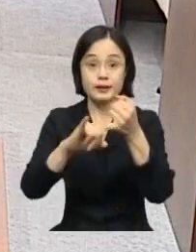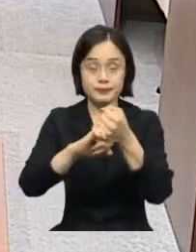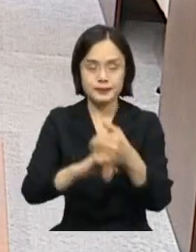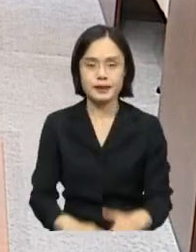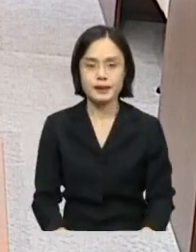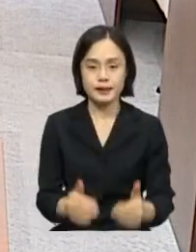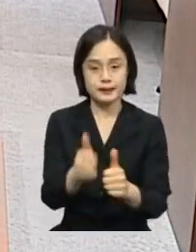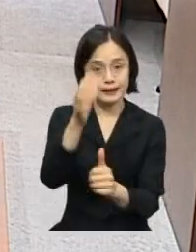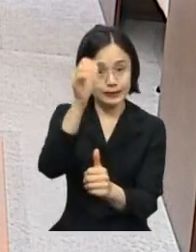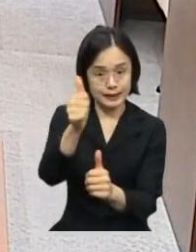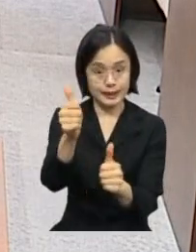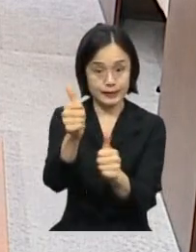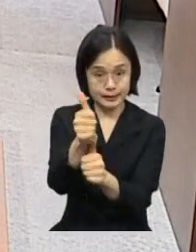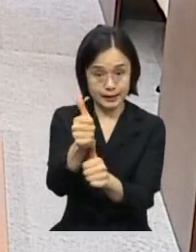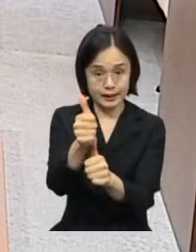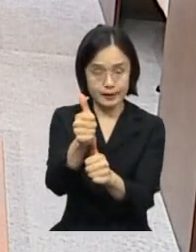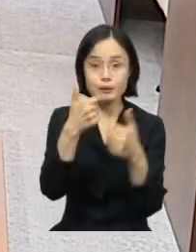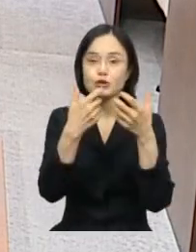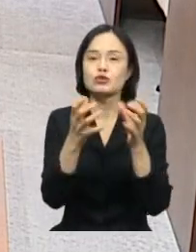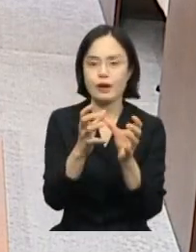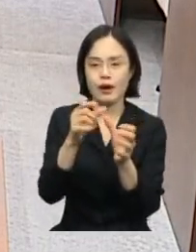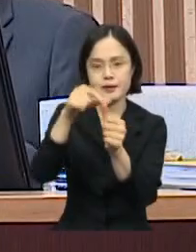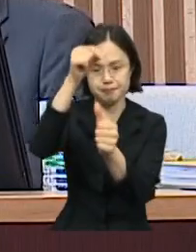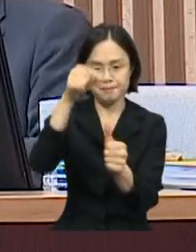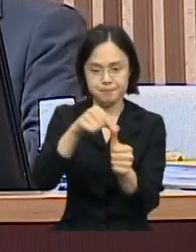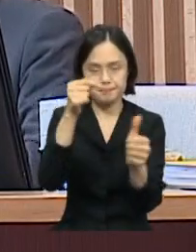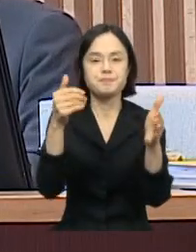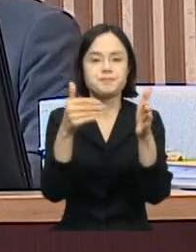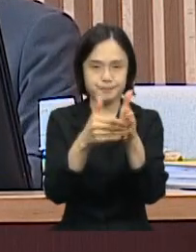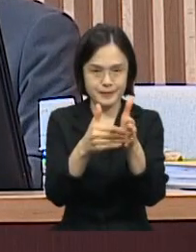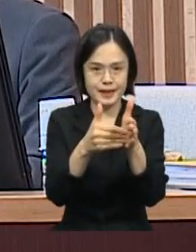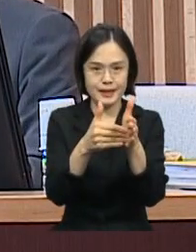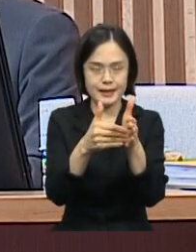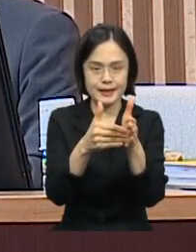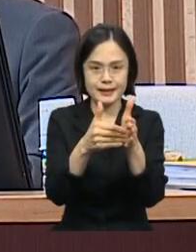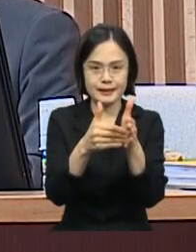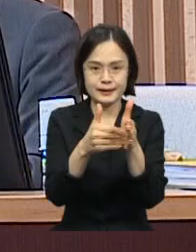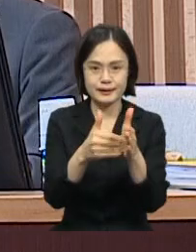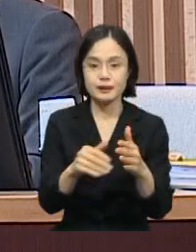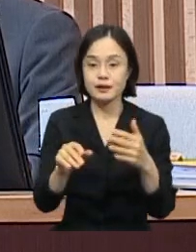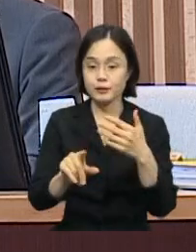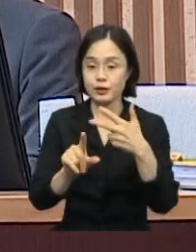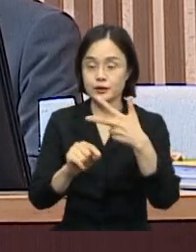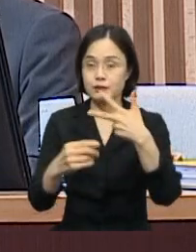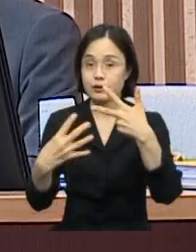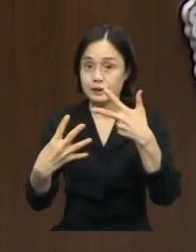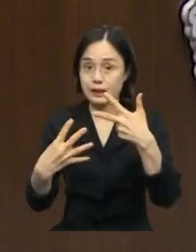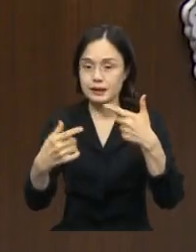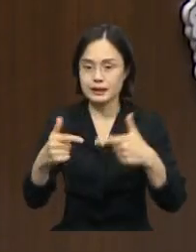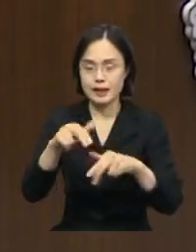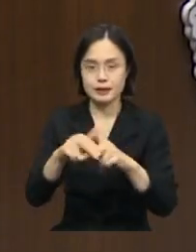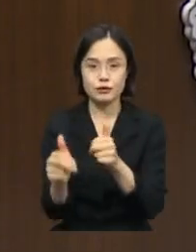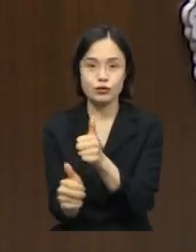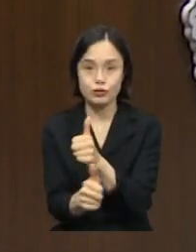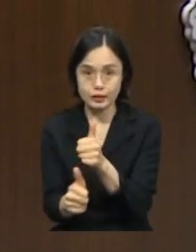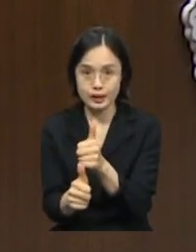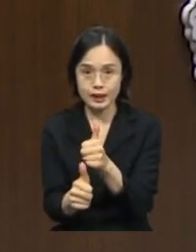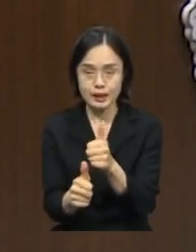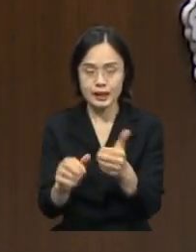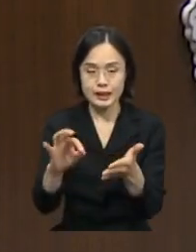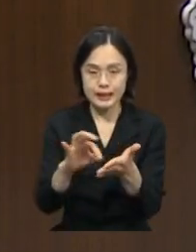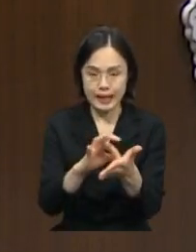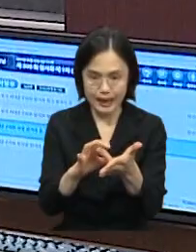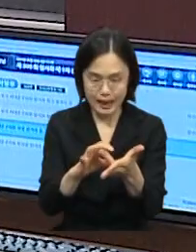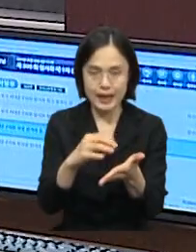의장과 부의장을 모두 민주당 의원들이 차지한 가운데 이달 4일에 있을 상임위원장과 예결 위원장